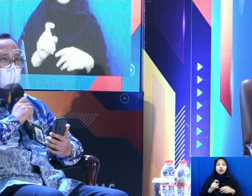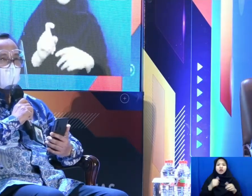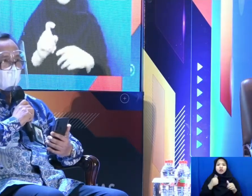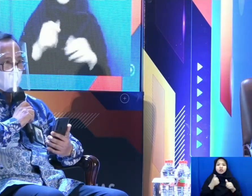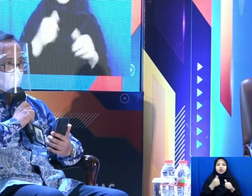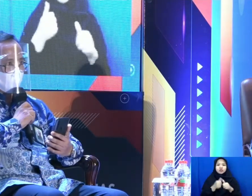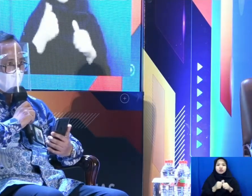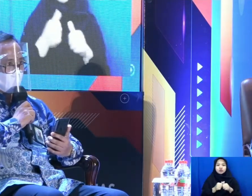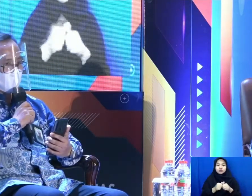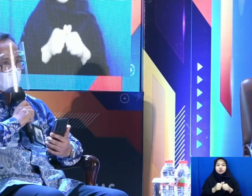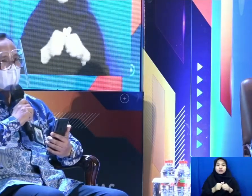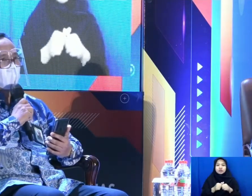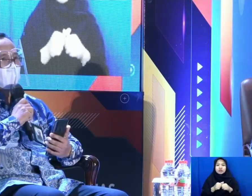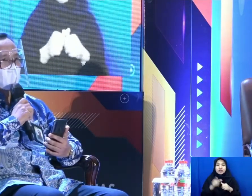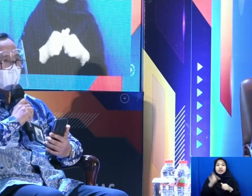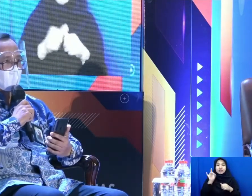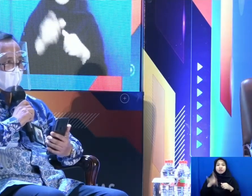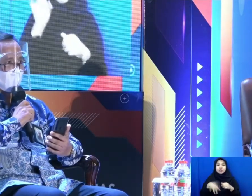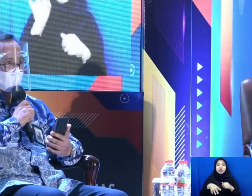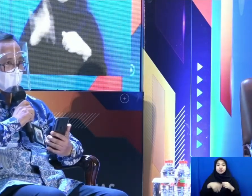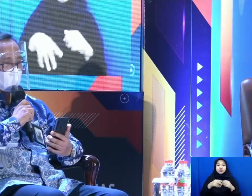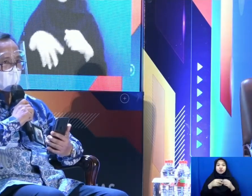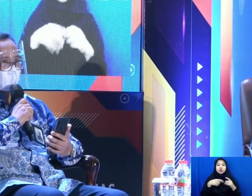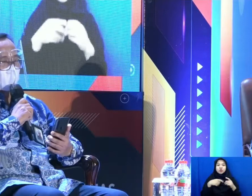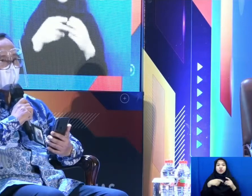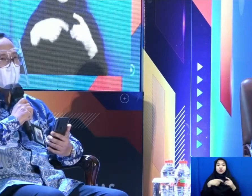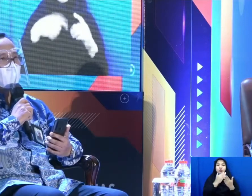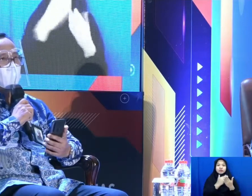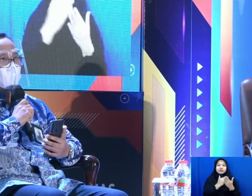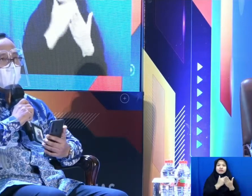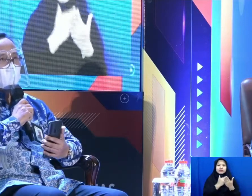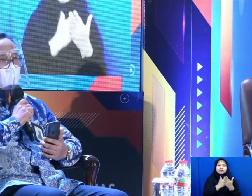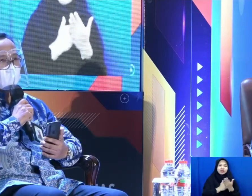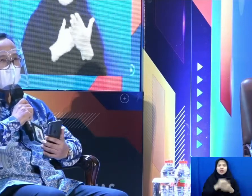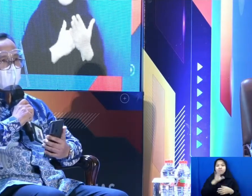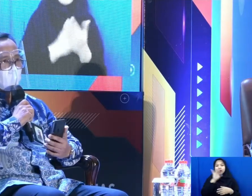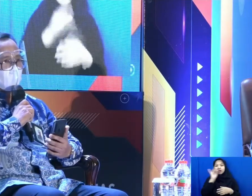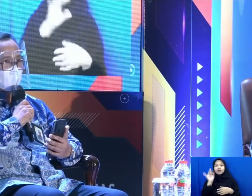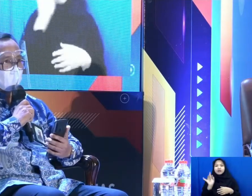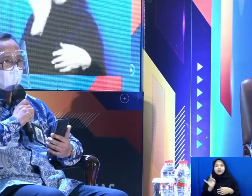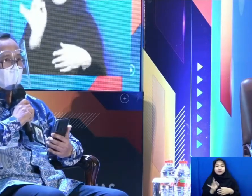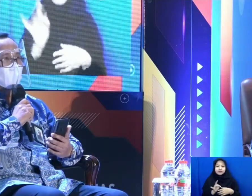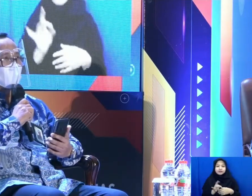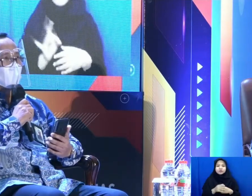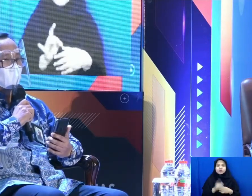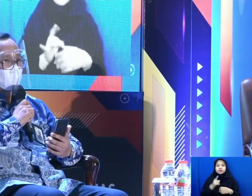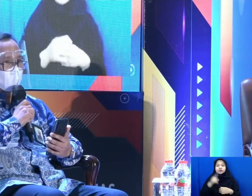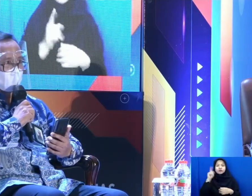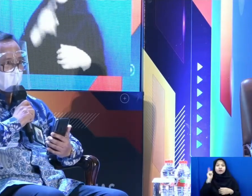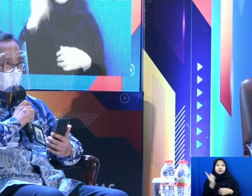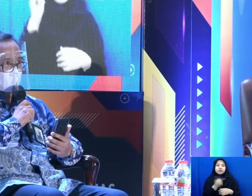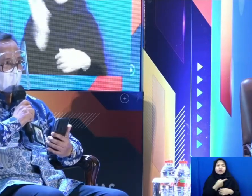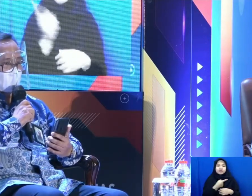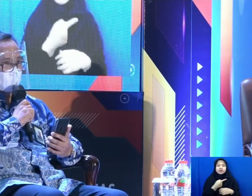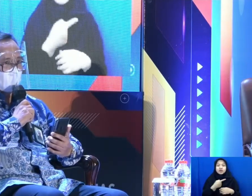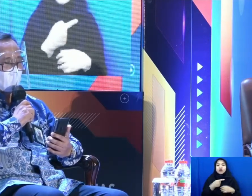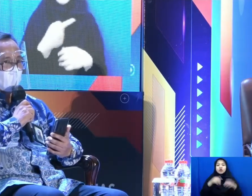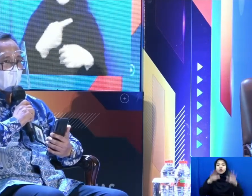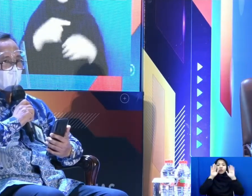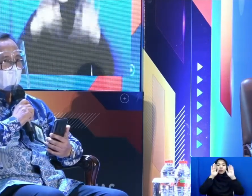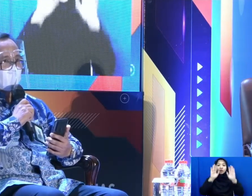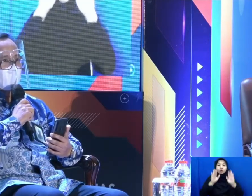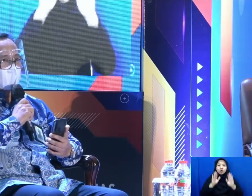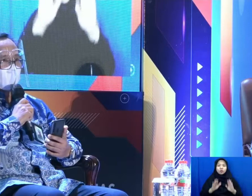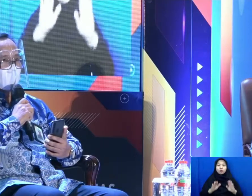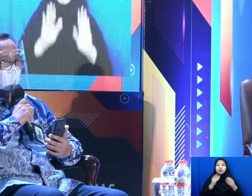termasuk kualifikasi persyaratan dan sebagainya Hai pastikan juga pengumumannya secara jelas